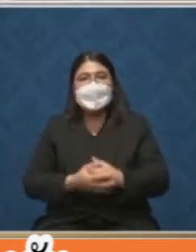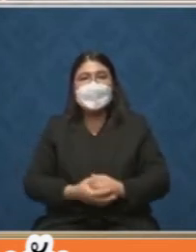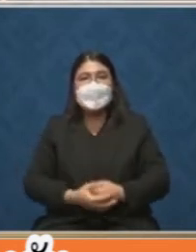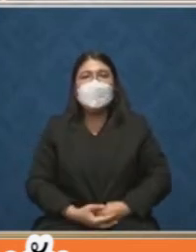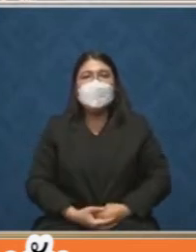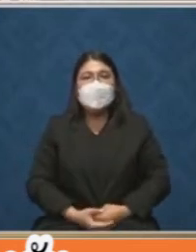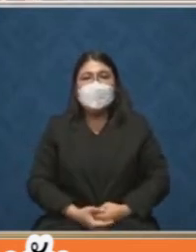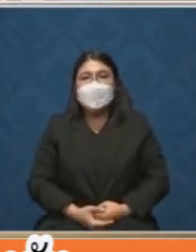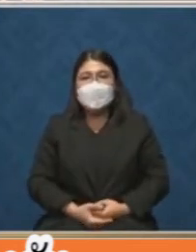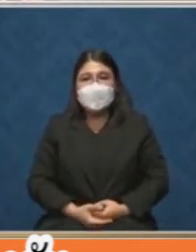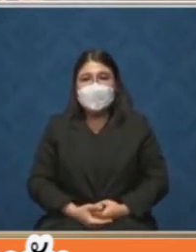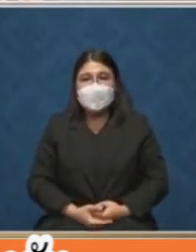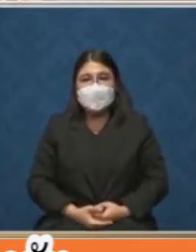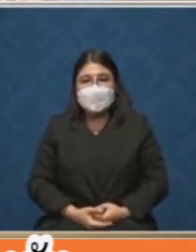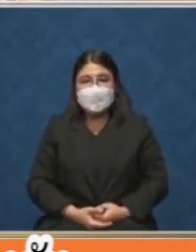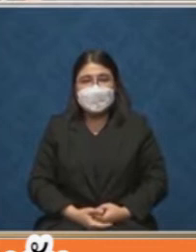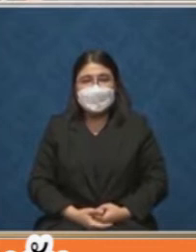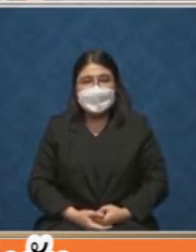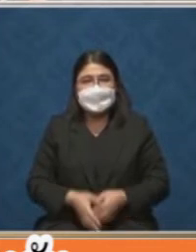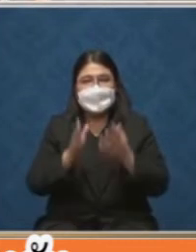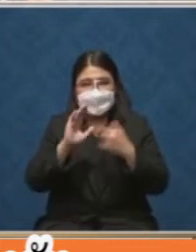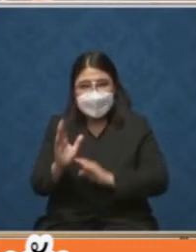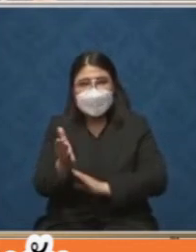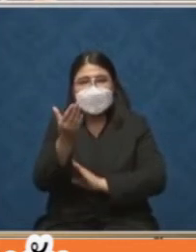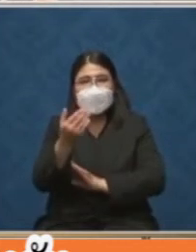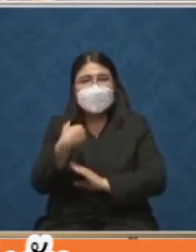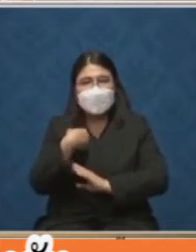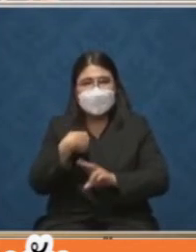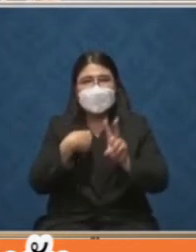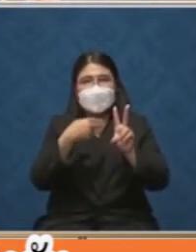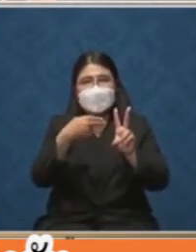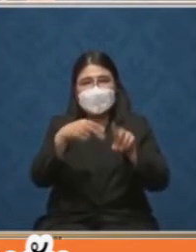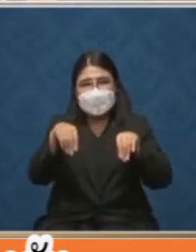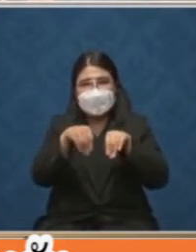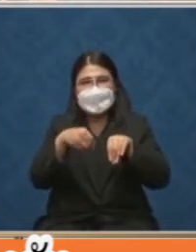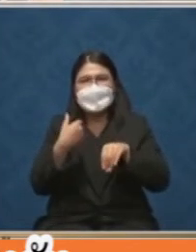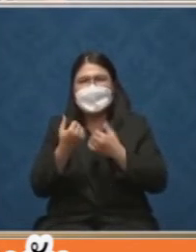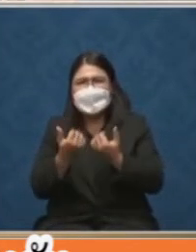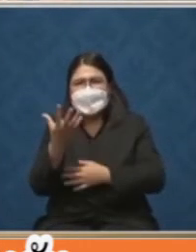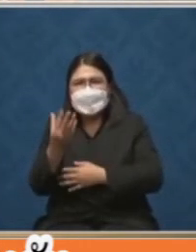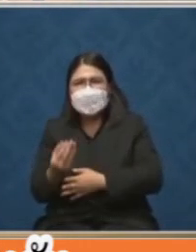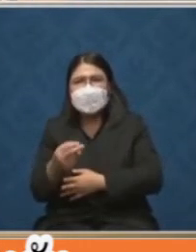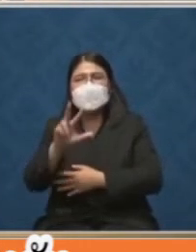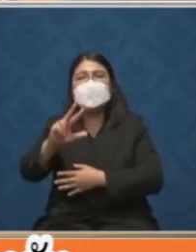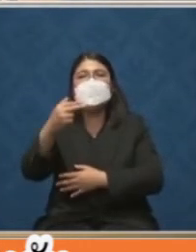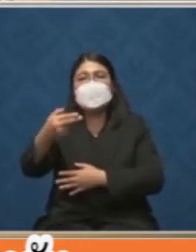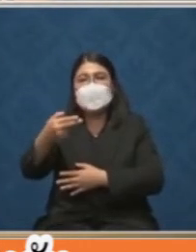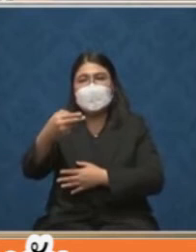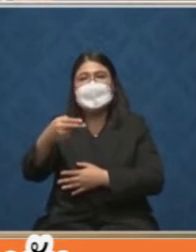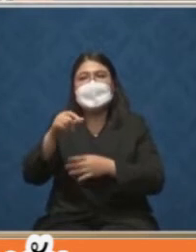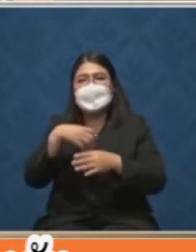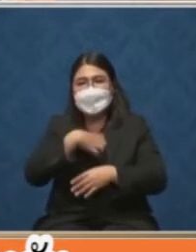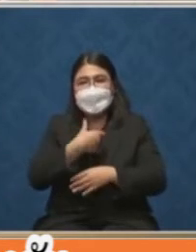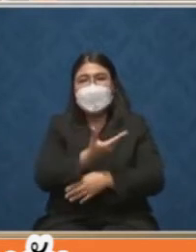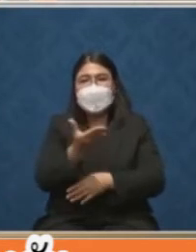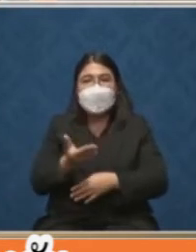ครับนั่นก็คือเว็ไต์นะครบ หรอแคมเปรน RESET ประเทศไยเว็ไต์ RESET Thailand.orgที่